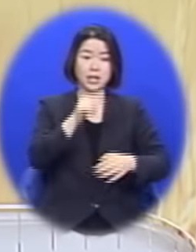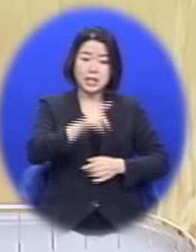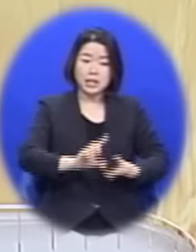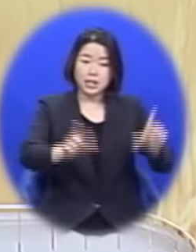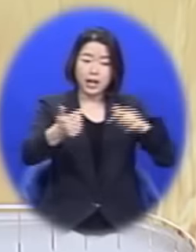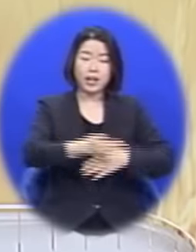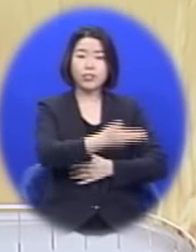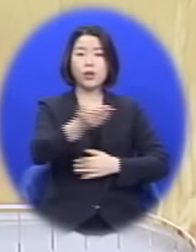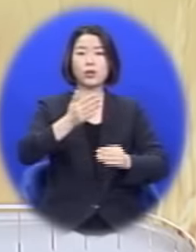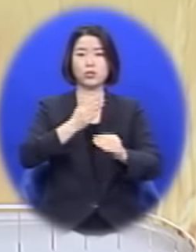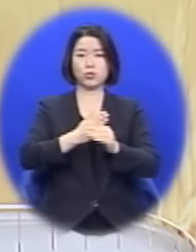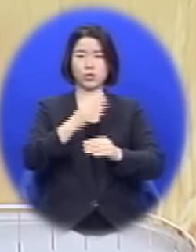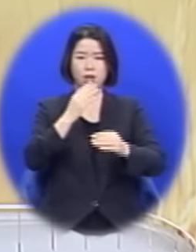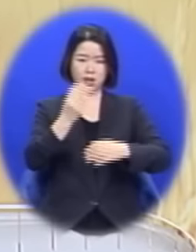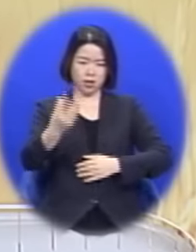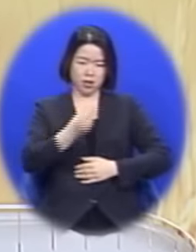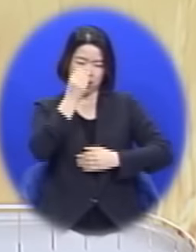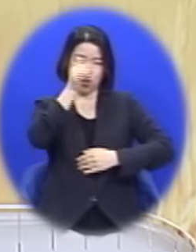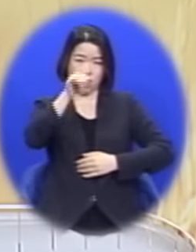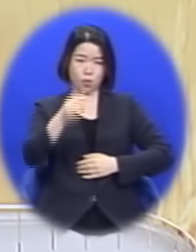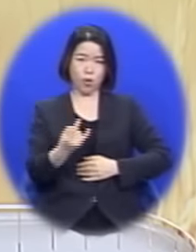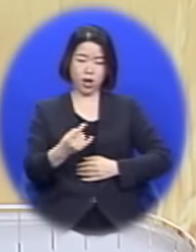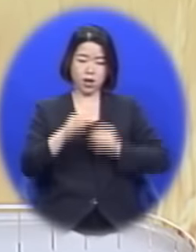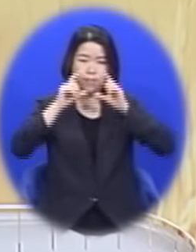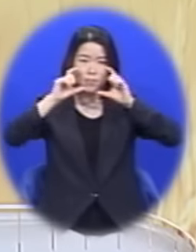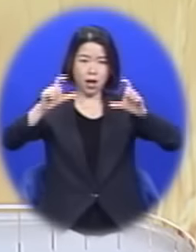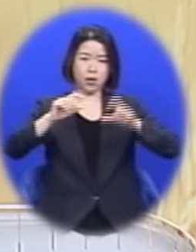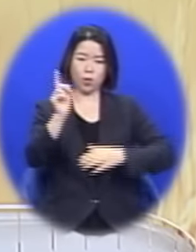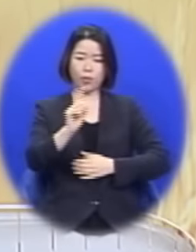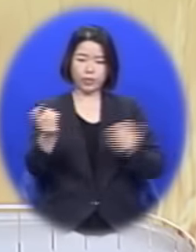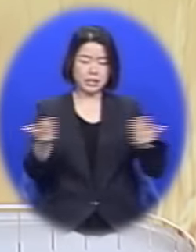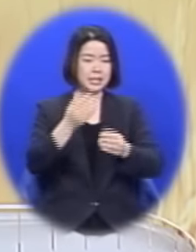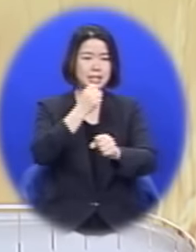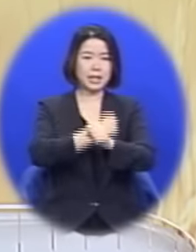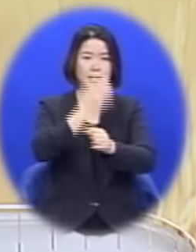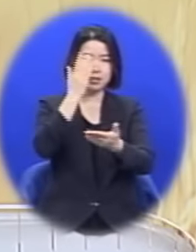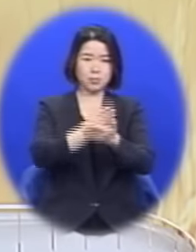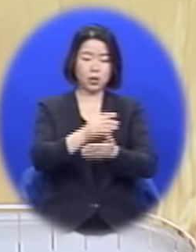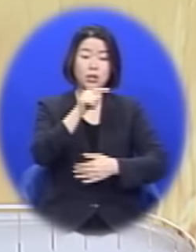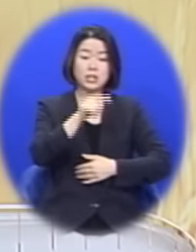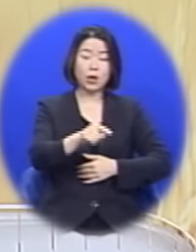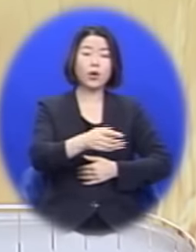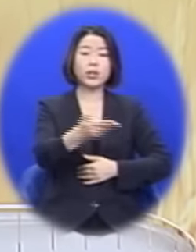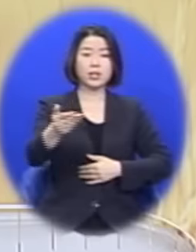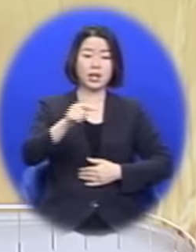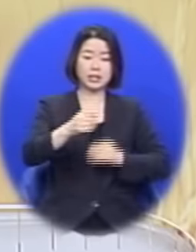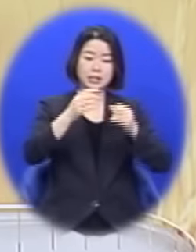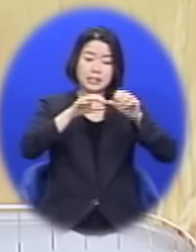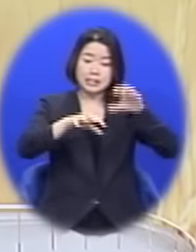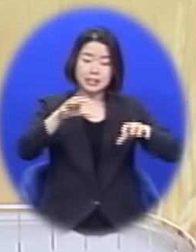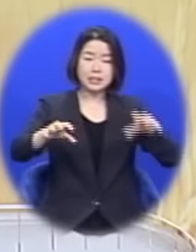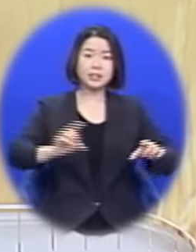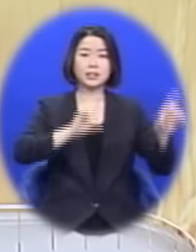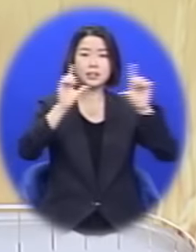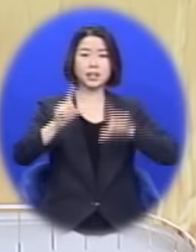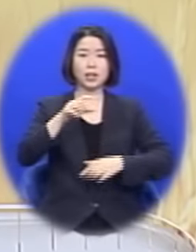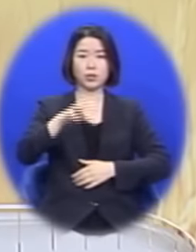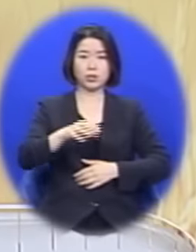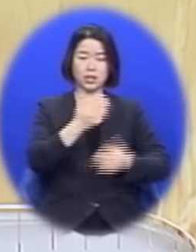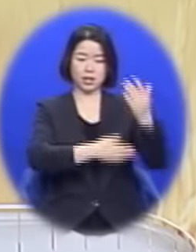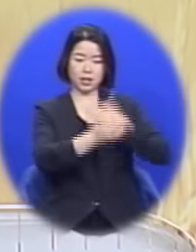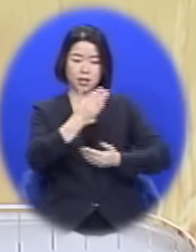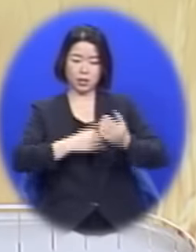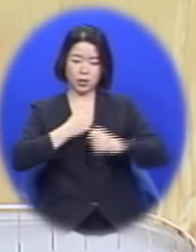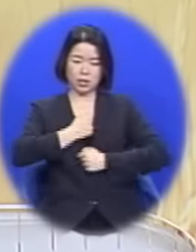너희는 너희 중에 성회를 공포하고 어떤 노동도 하지 말지니 이는 너희가 그 거주하는 각 처에서 대대로